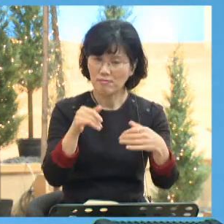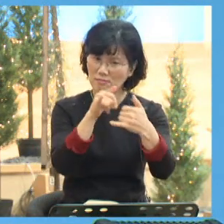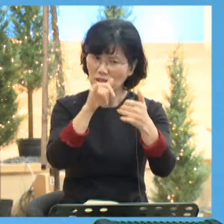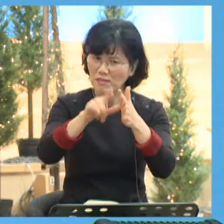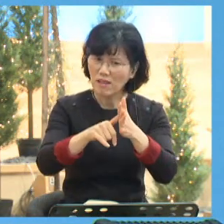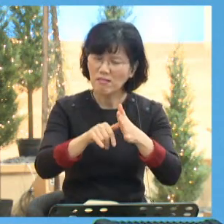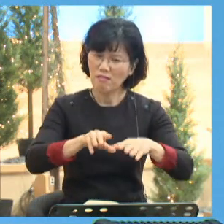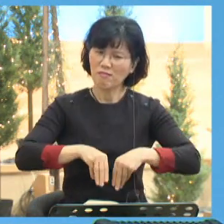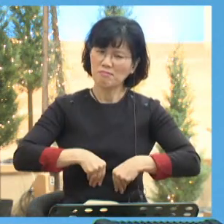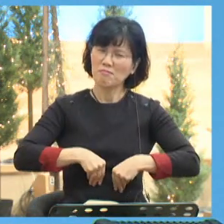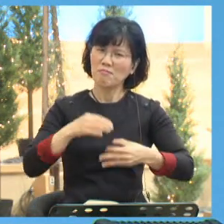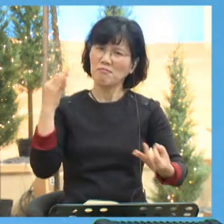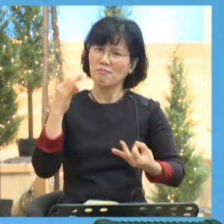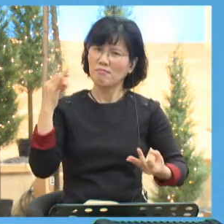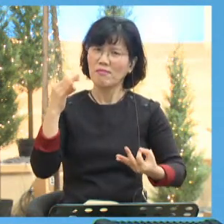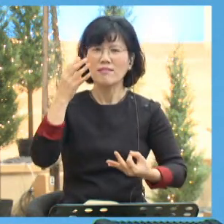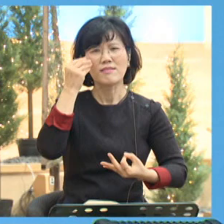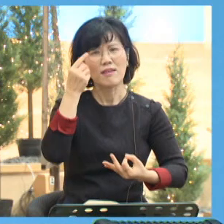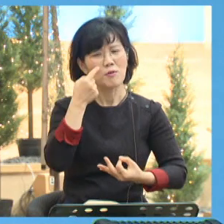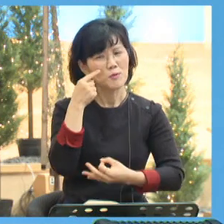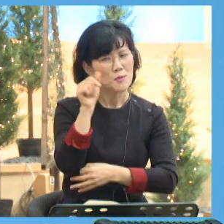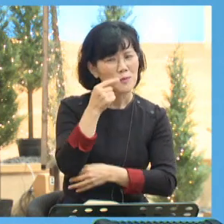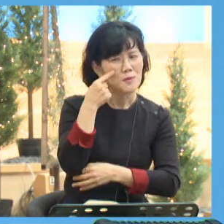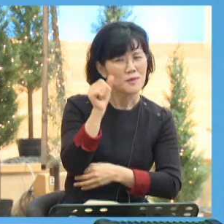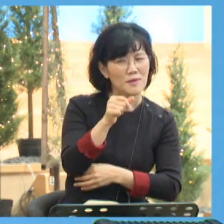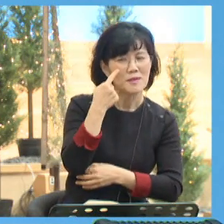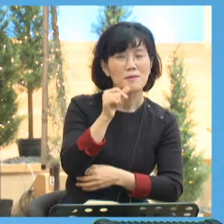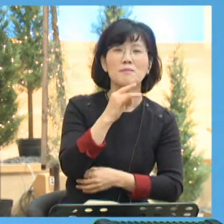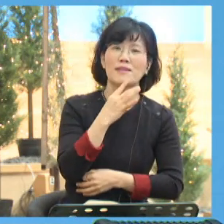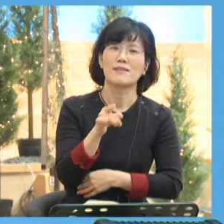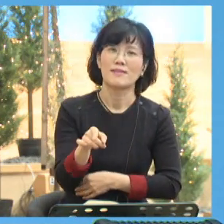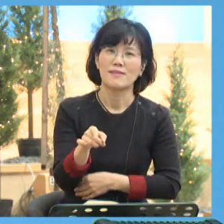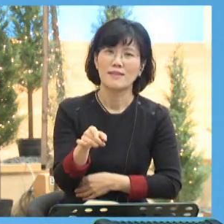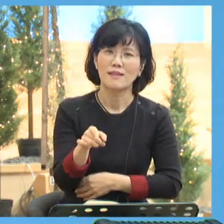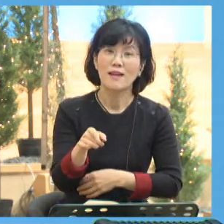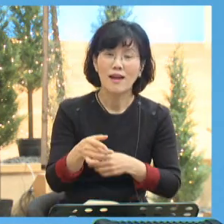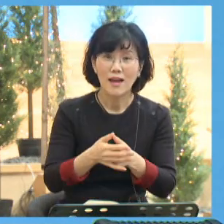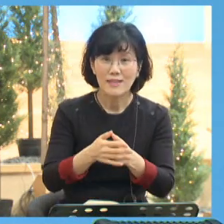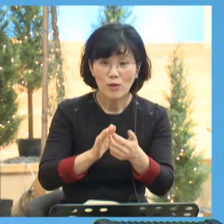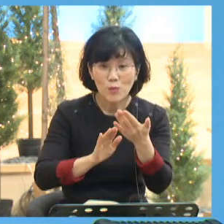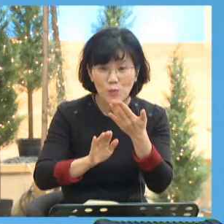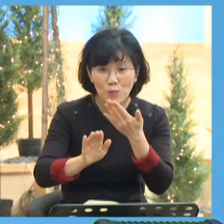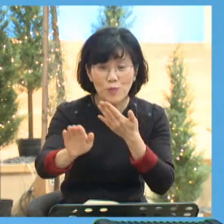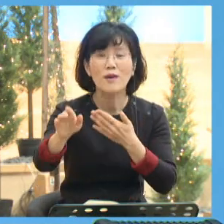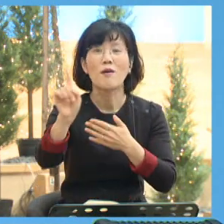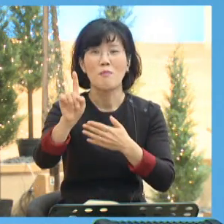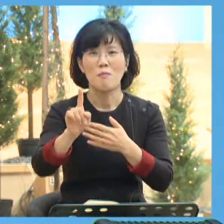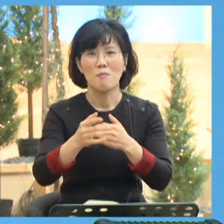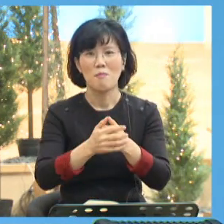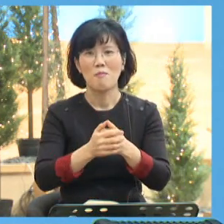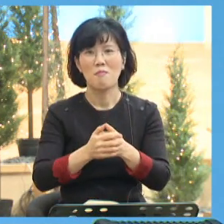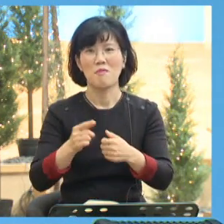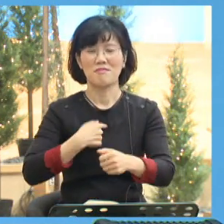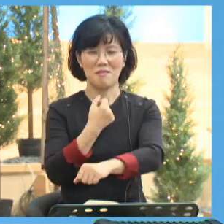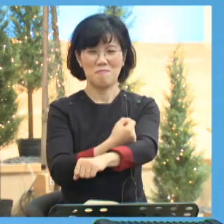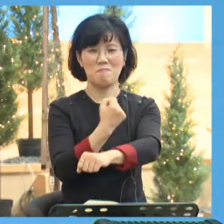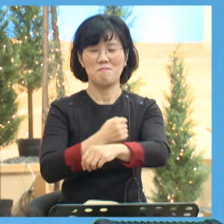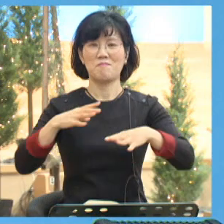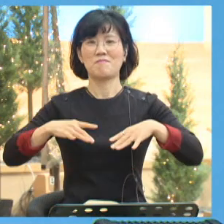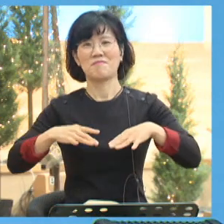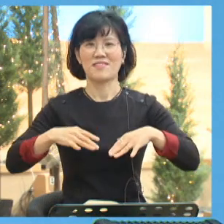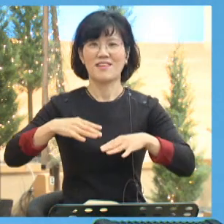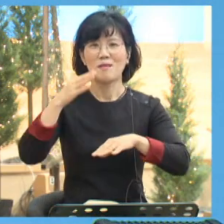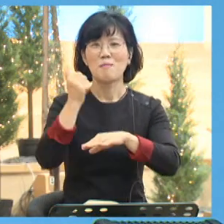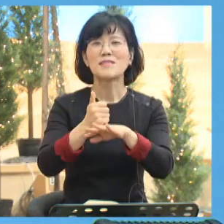나서질 1 눈 치마 아래로 살살 살펴라 그리고 나서 다 끝나고 나면 막 07 살려고 애를 쓰는